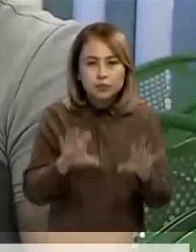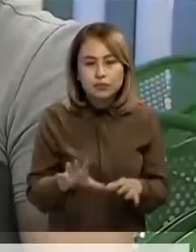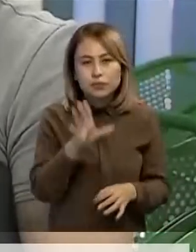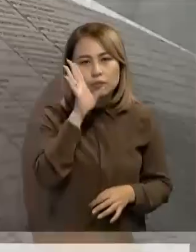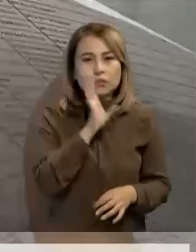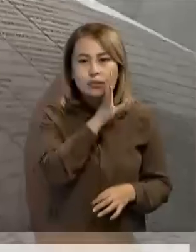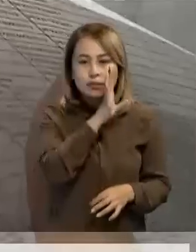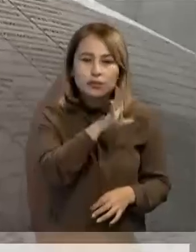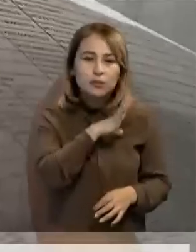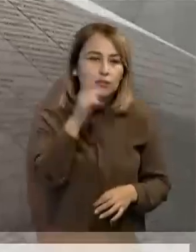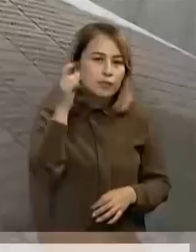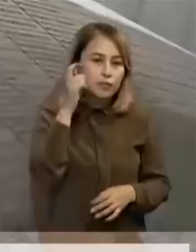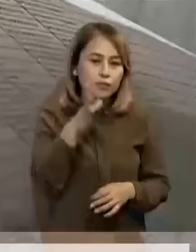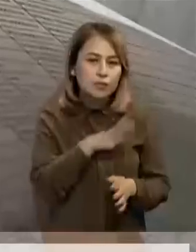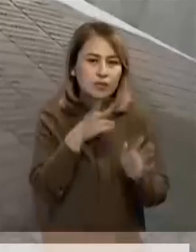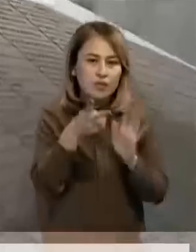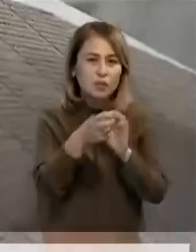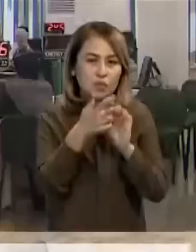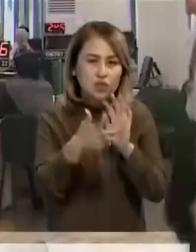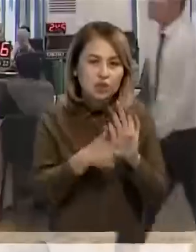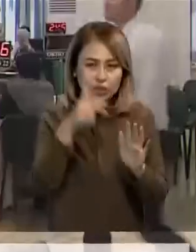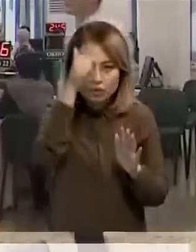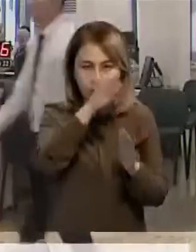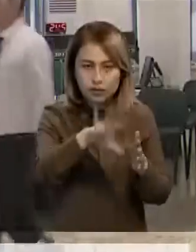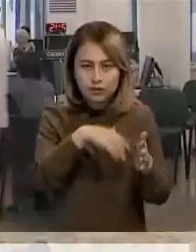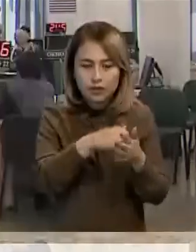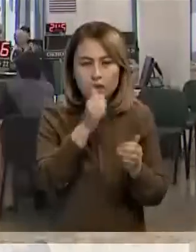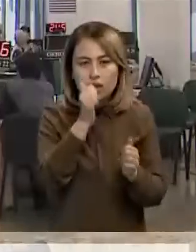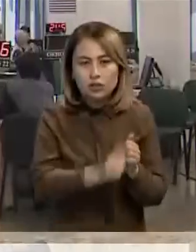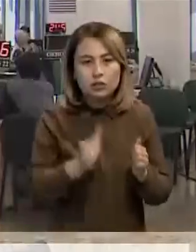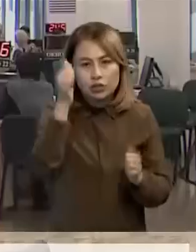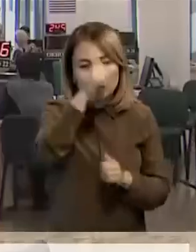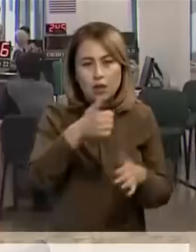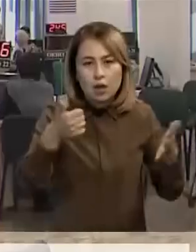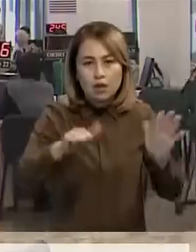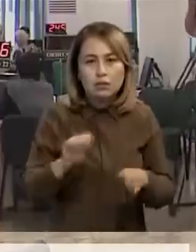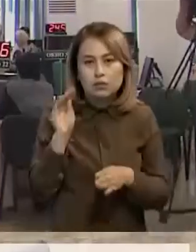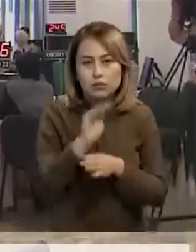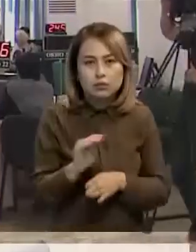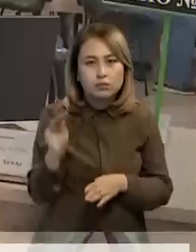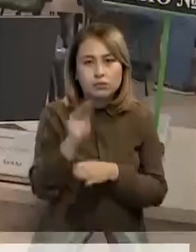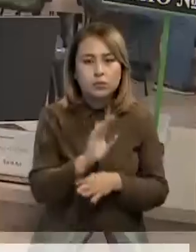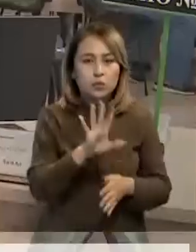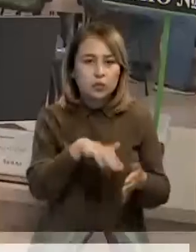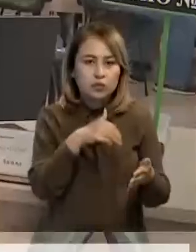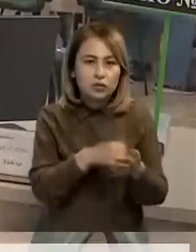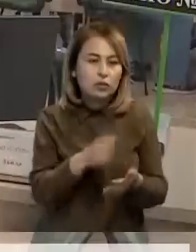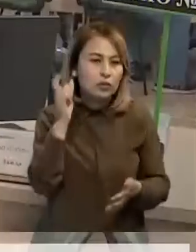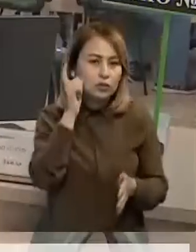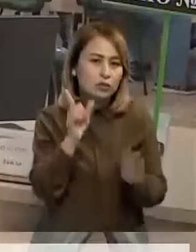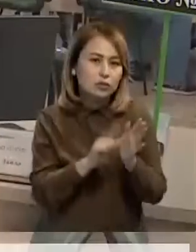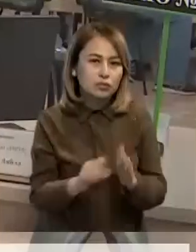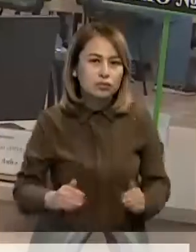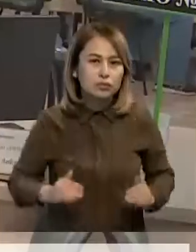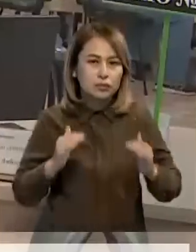әйелдердің зейнетке шығатын жасына 2018 жылдан бастап жыл сайын 6 ай қосылып келеді. Осылайша әйелдердің зейнет жасы